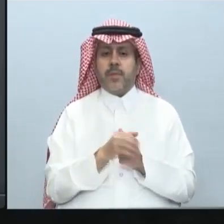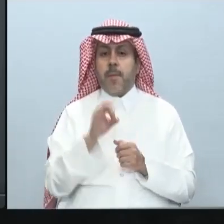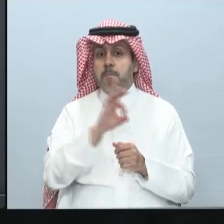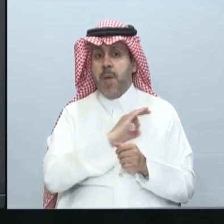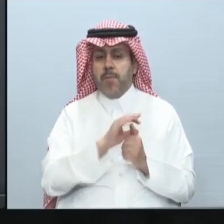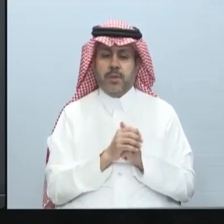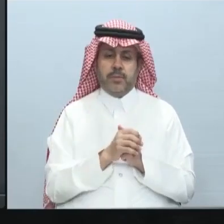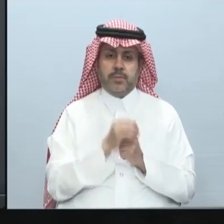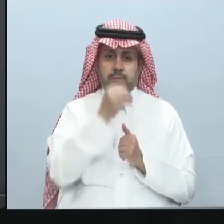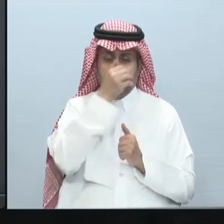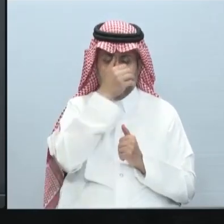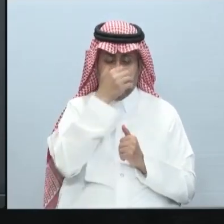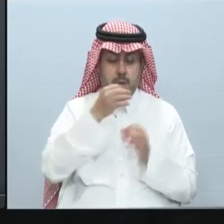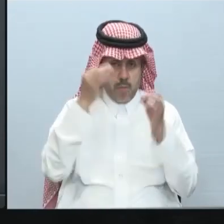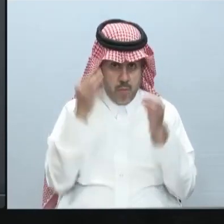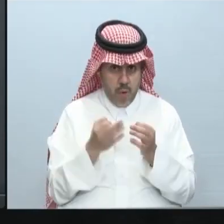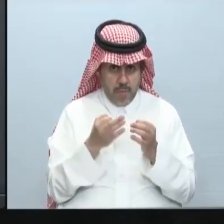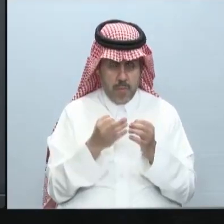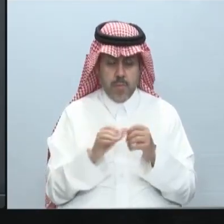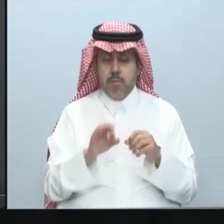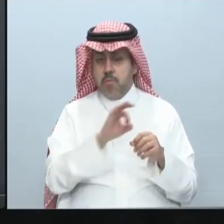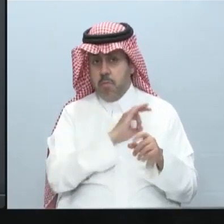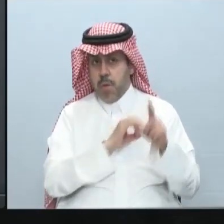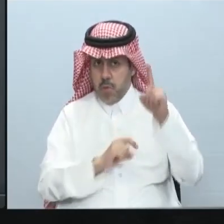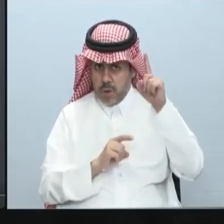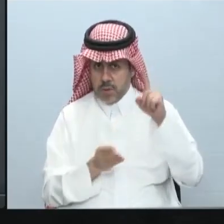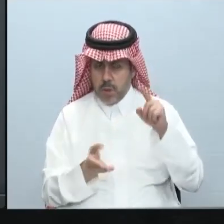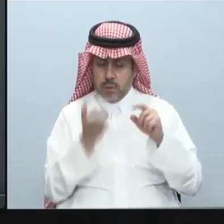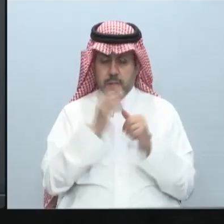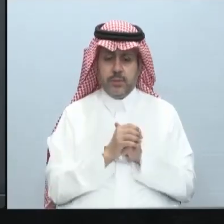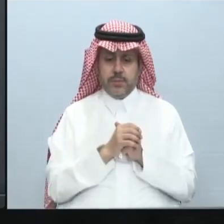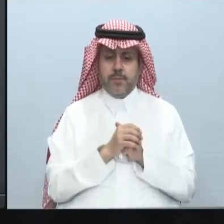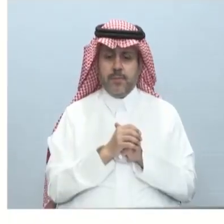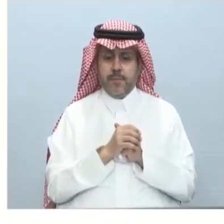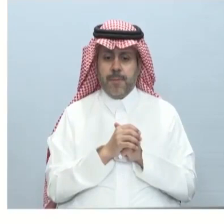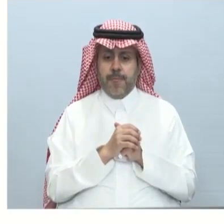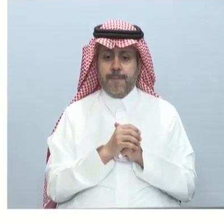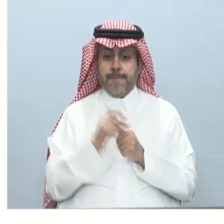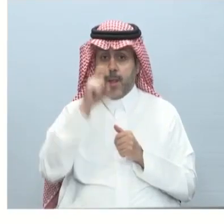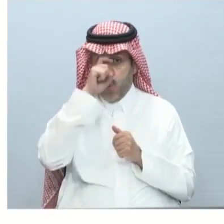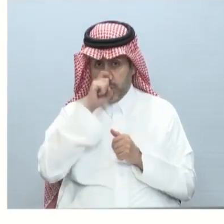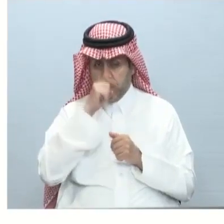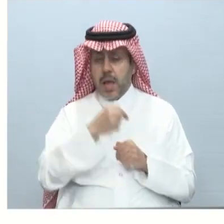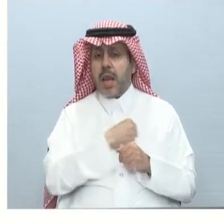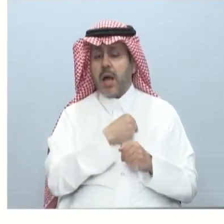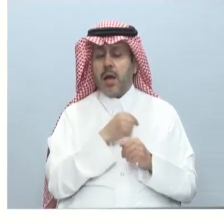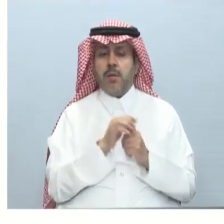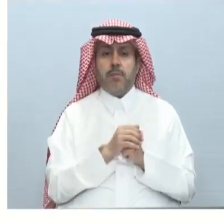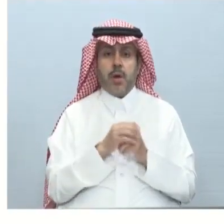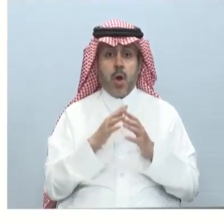محبه لابد ان يكون فيها محبه الله جل وعلا فيجب ان يكون القلب عامرا بمحبه